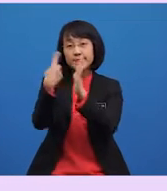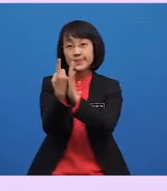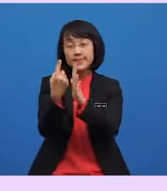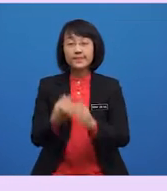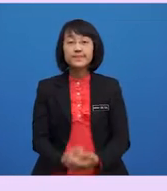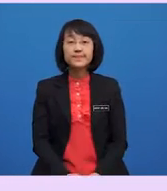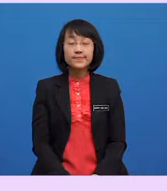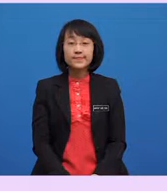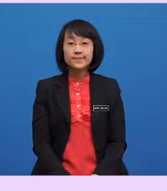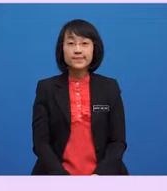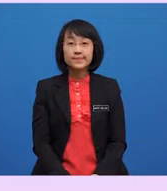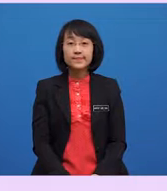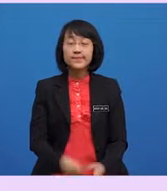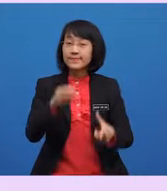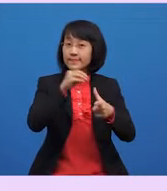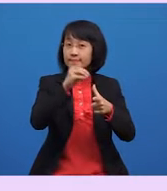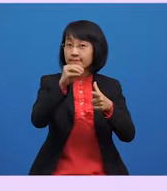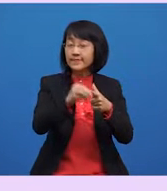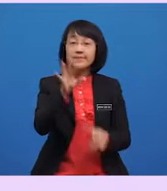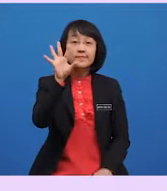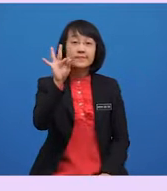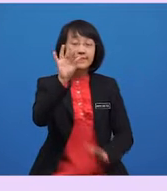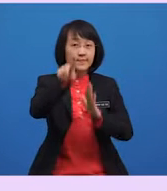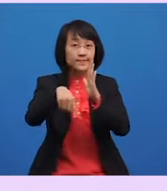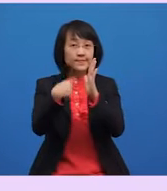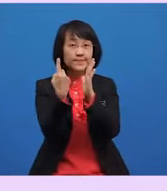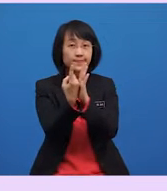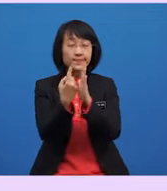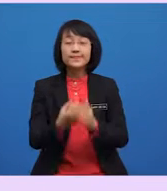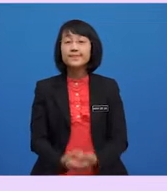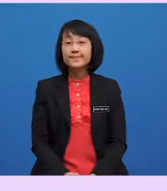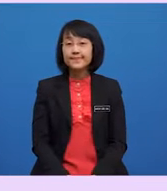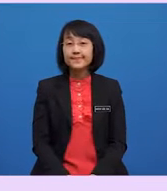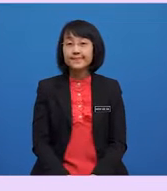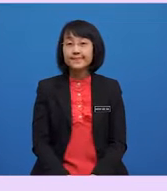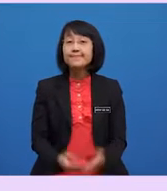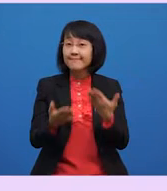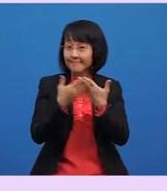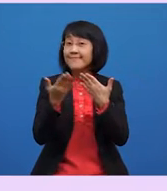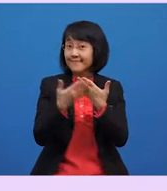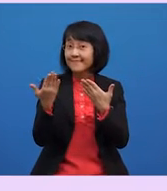9/1 jam atau 9 jam. Mudah bukan?